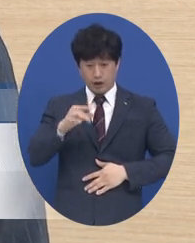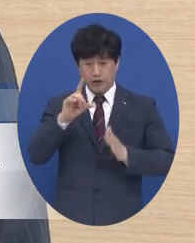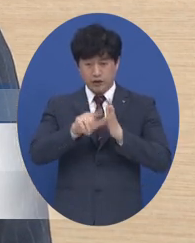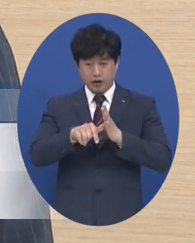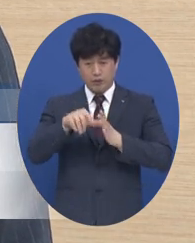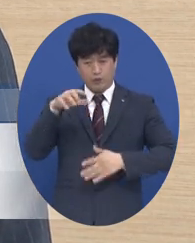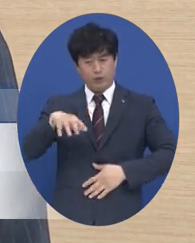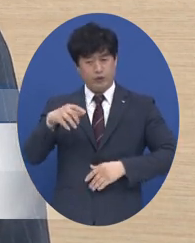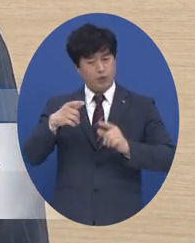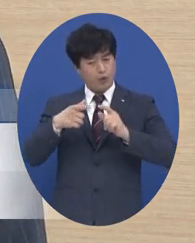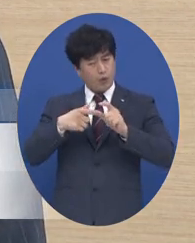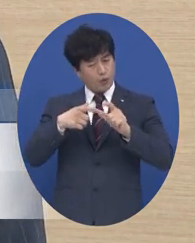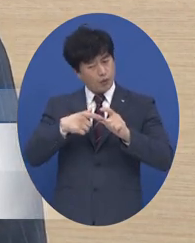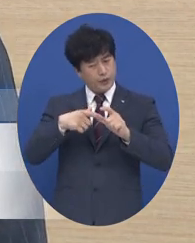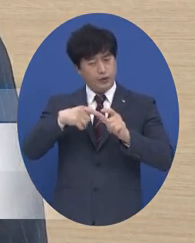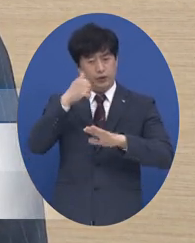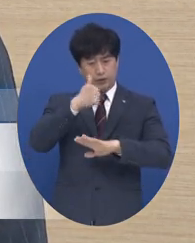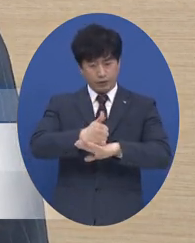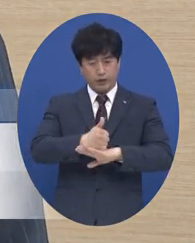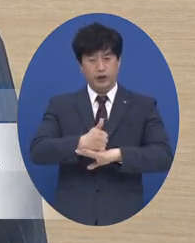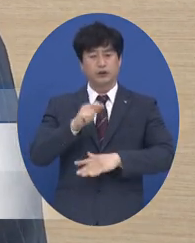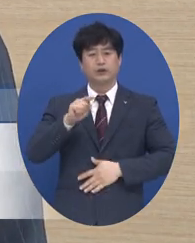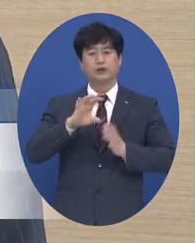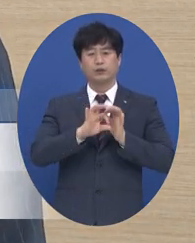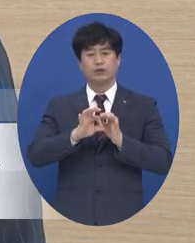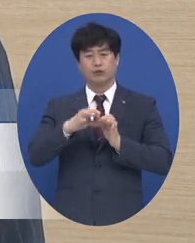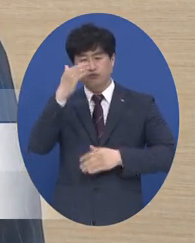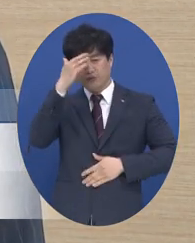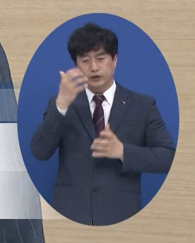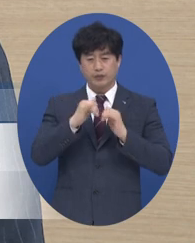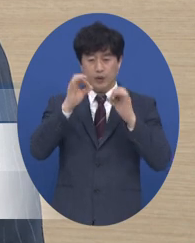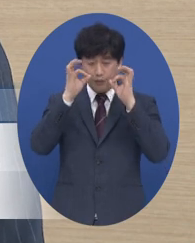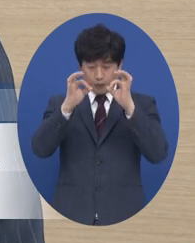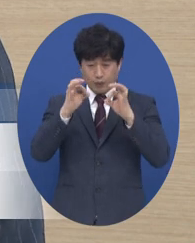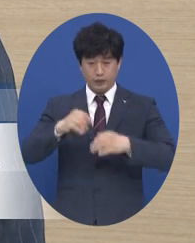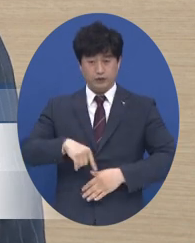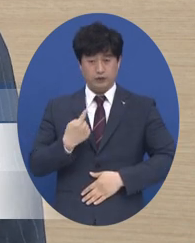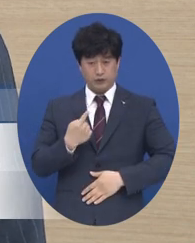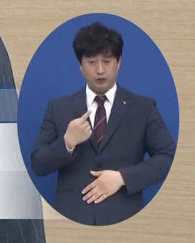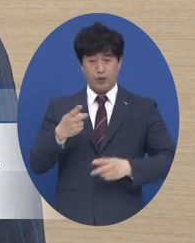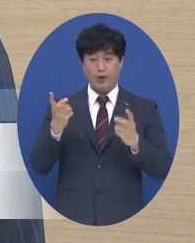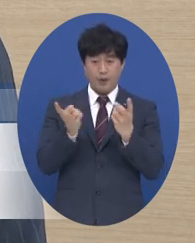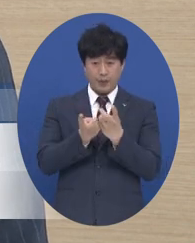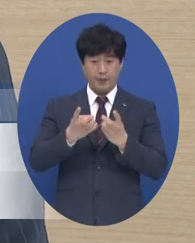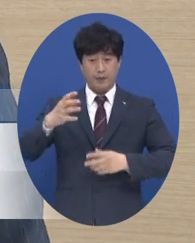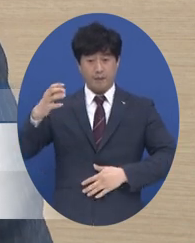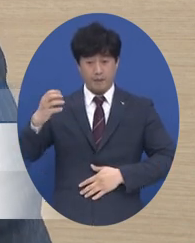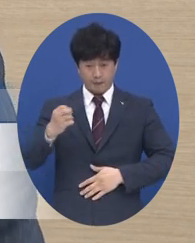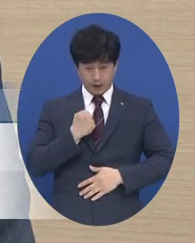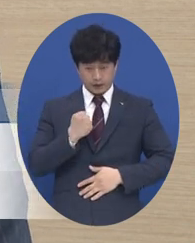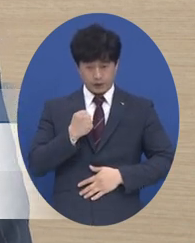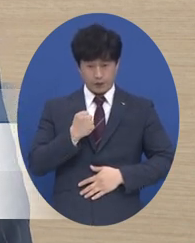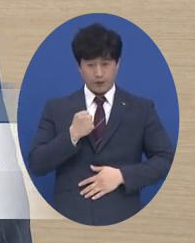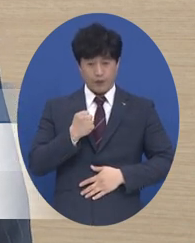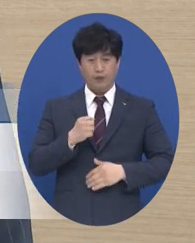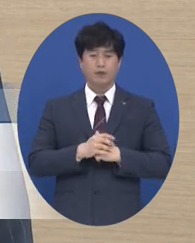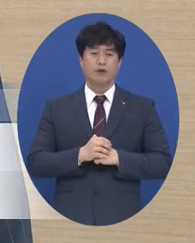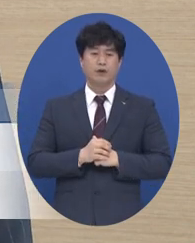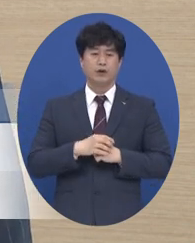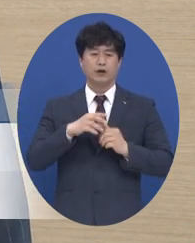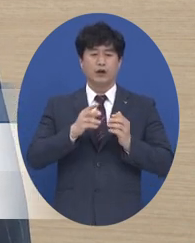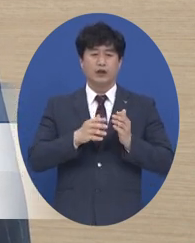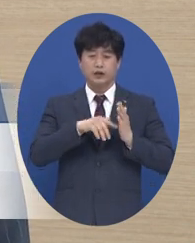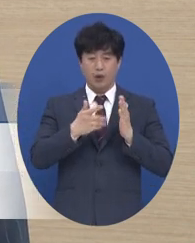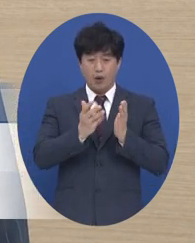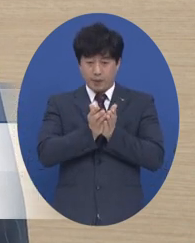시간에서 고민을 한 결과물입니다. 이걸 통해서 그 관객들께서 보시고 또 자신 나름의 방식으로